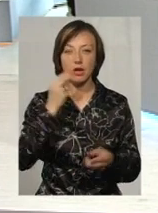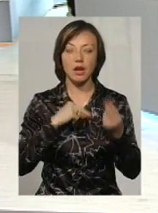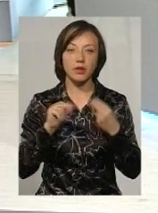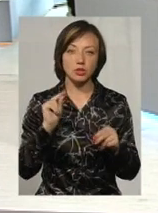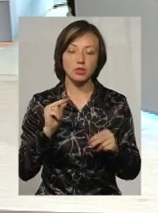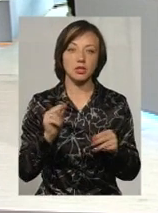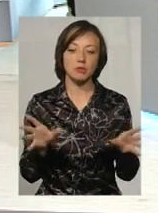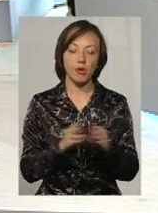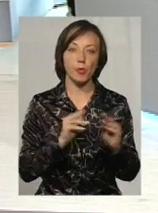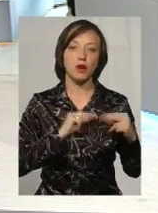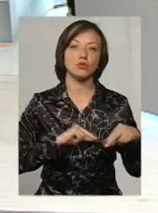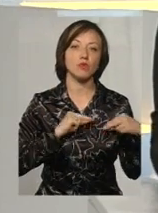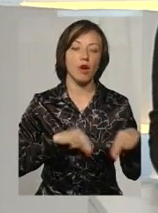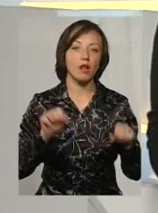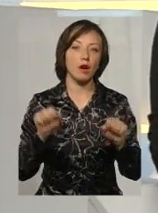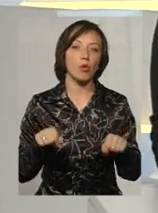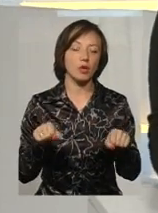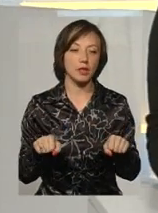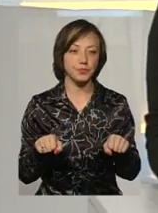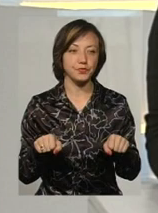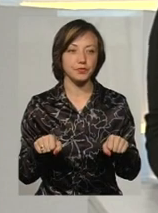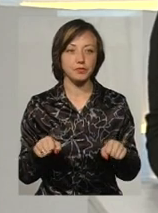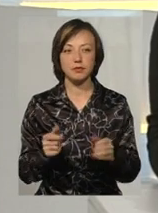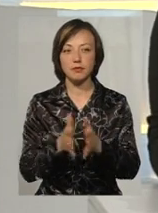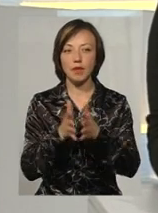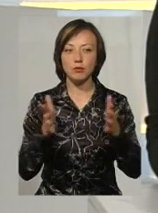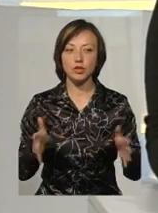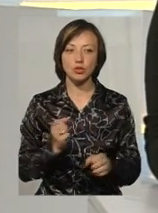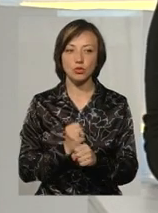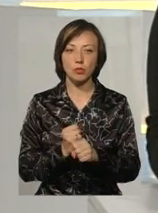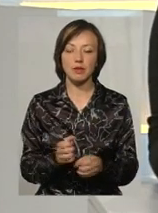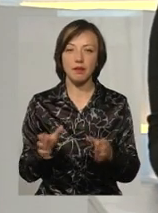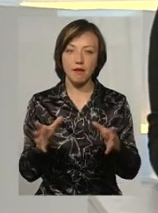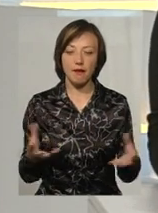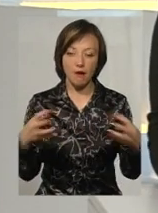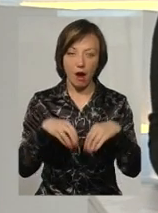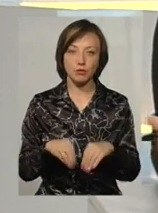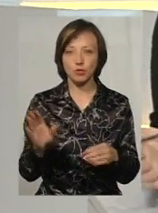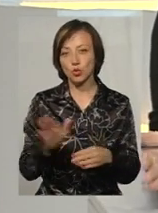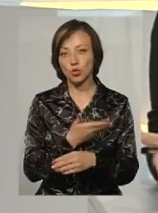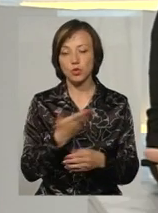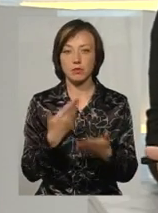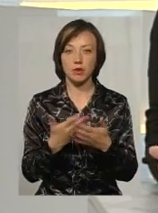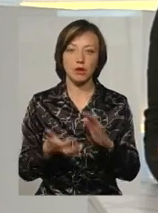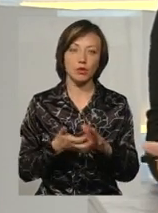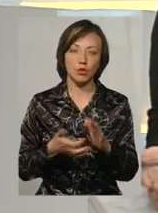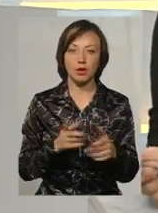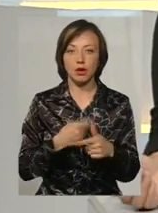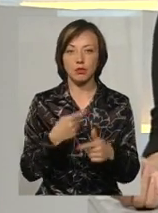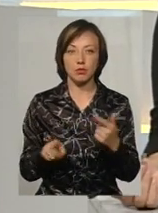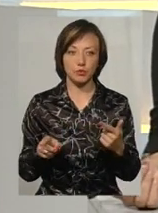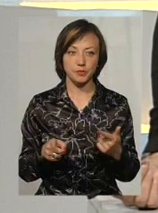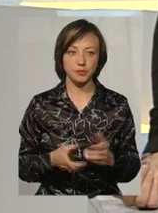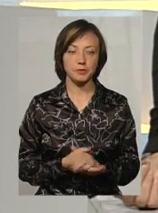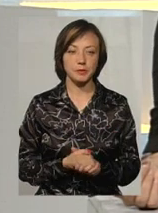краще співпрацювали і могли набагато більше зробити всі разом і усунути там більше ДТП чи, можливо, інших якихось,